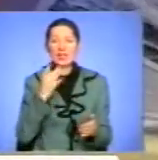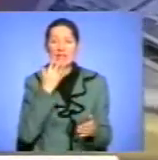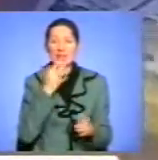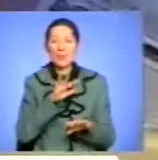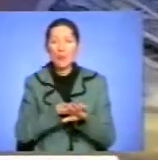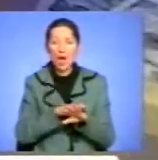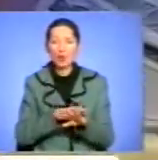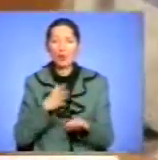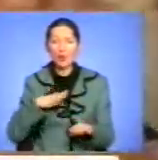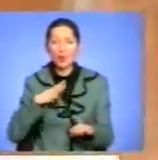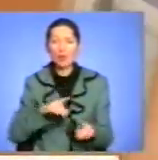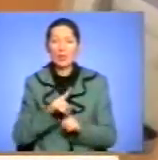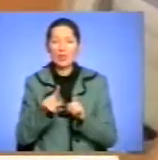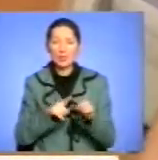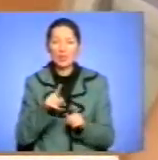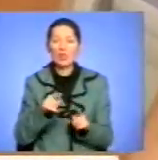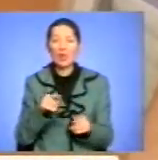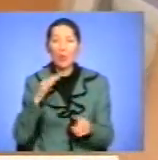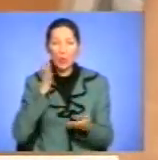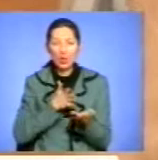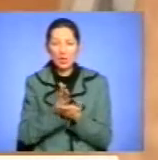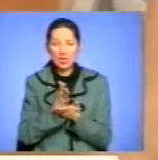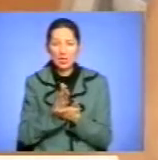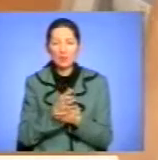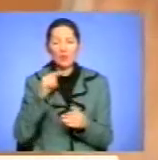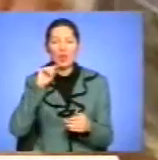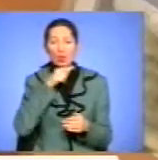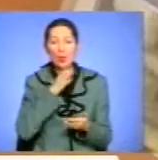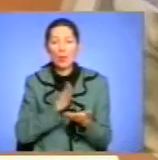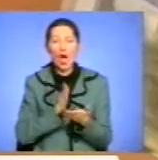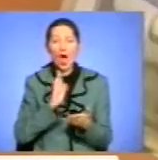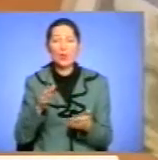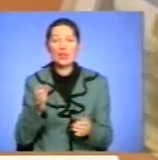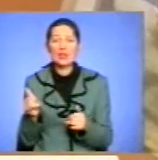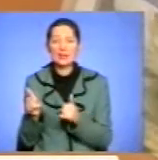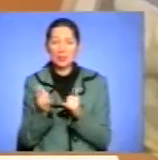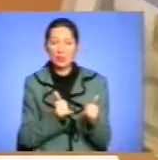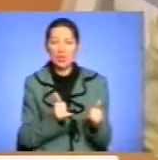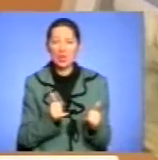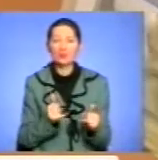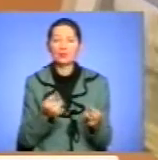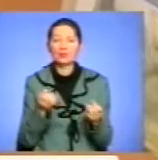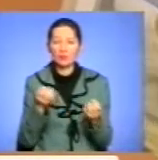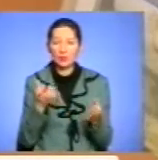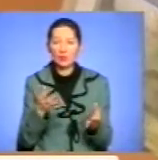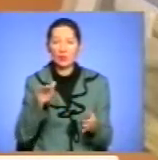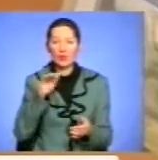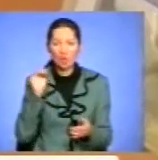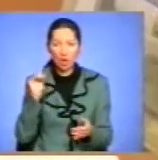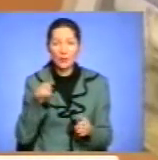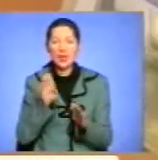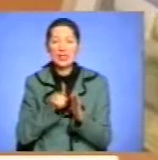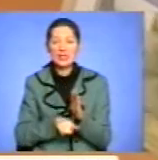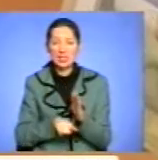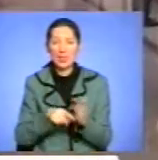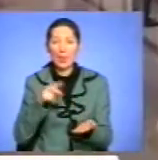в монетарній політиці. Економіка, на думку головного урядовця, має бути забезпечена доступними кредитами та зниженими процентними